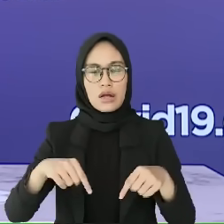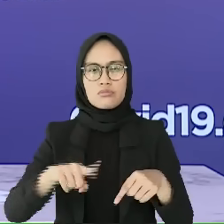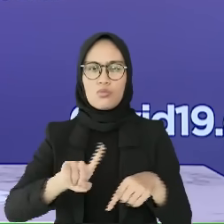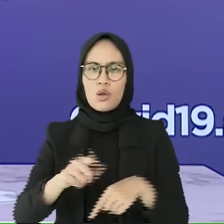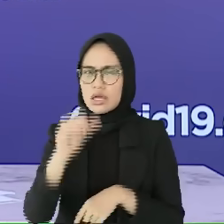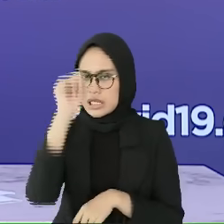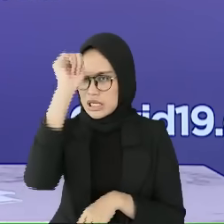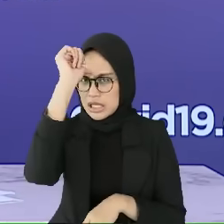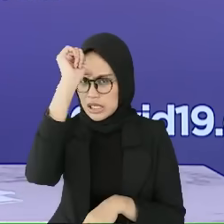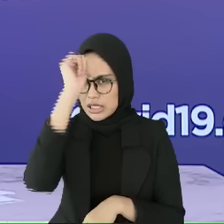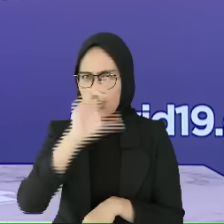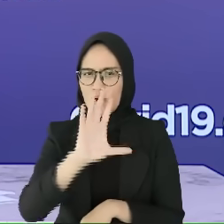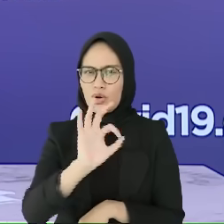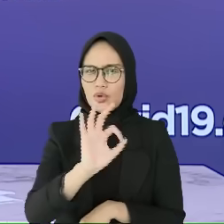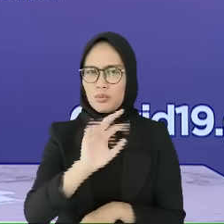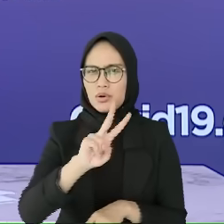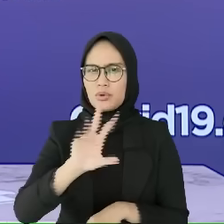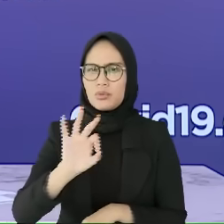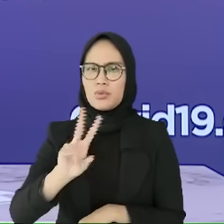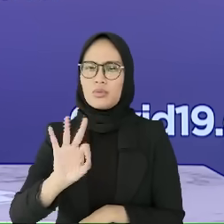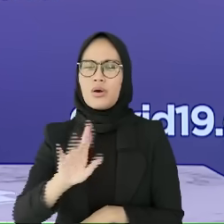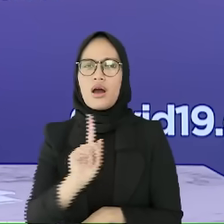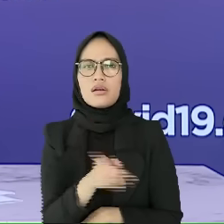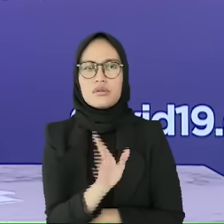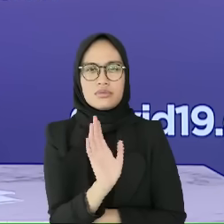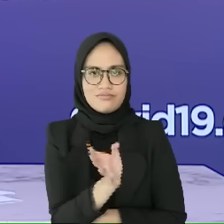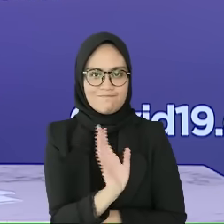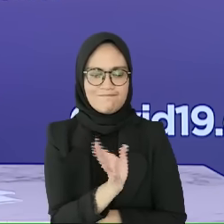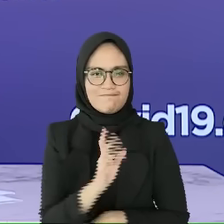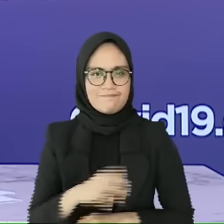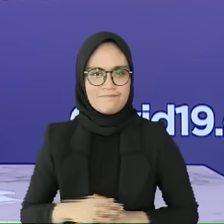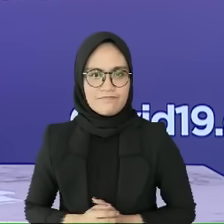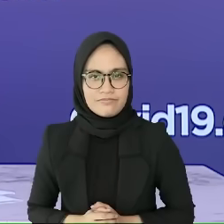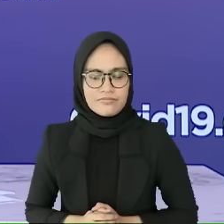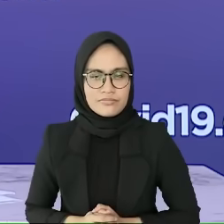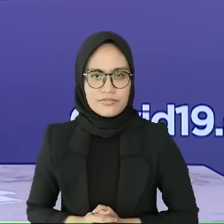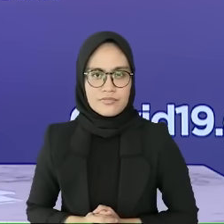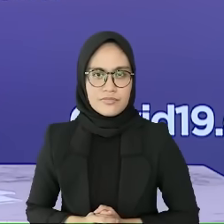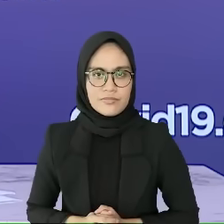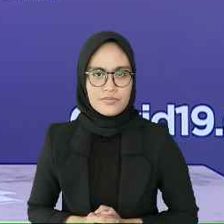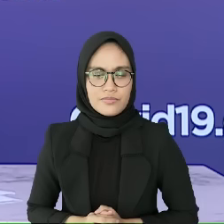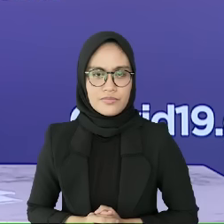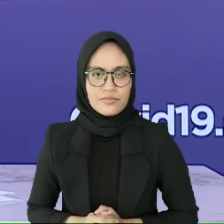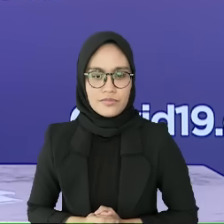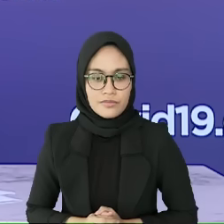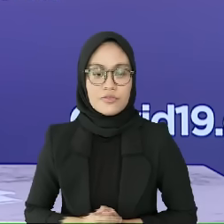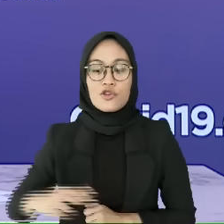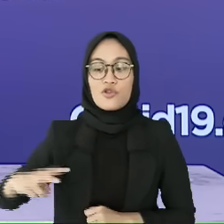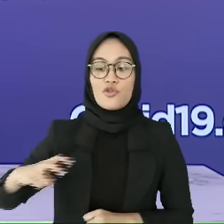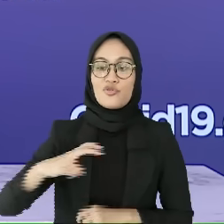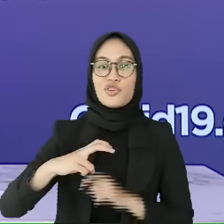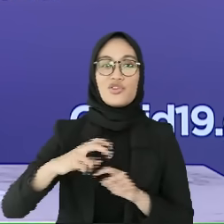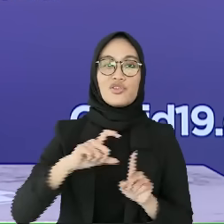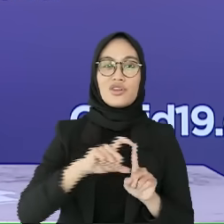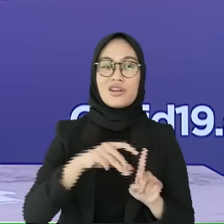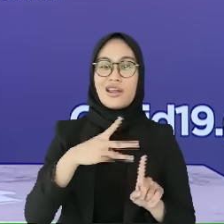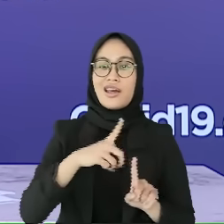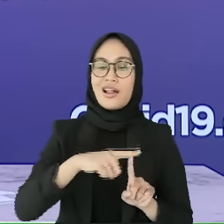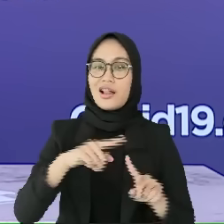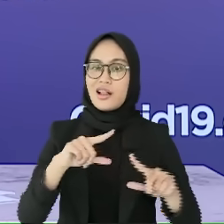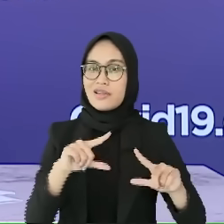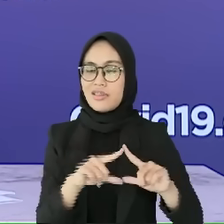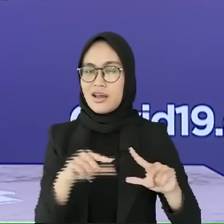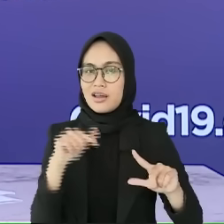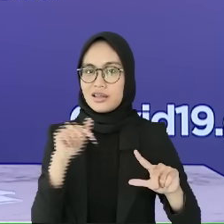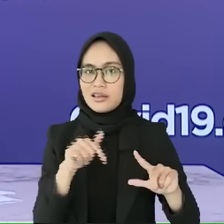Oktober 2020 di India. Walaupun berdasarkan penelitian varian Delta yang masuk kategori variant of concern